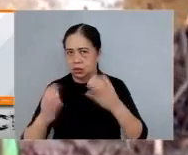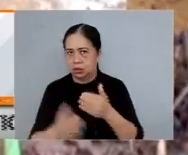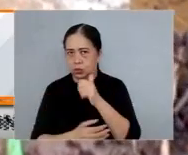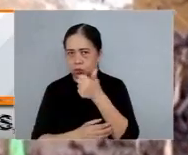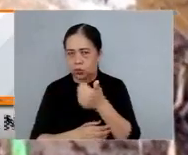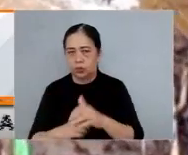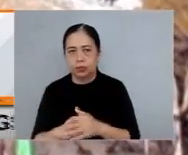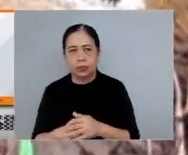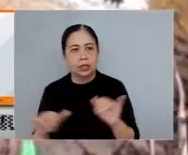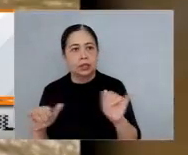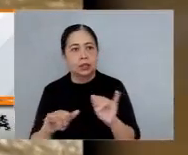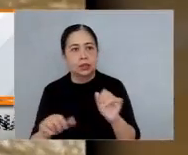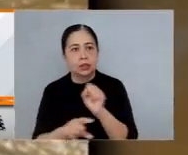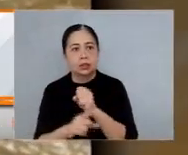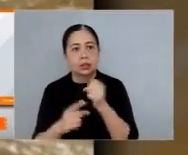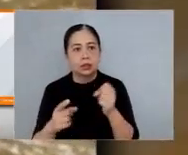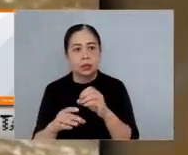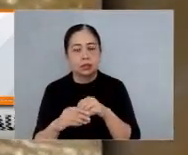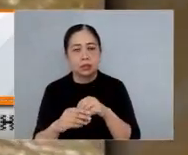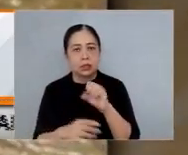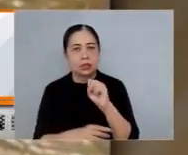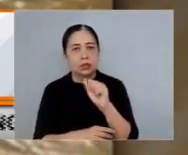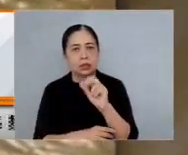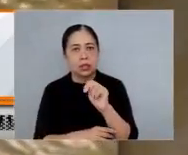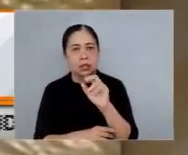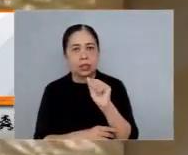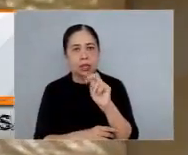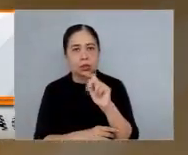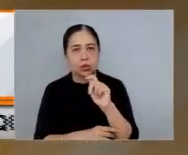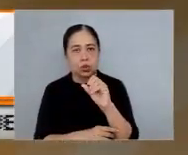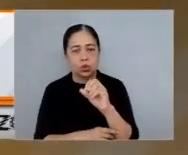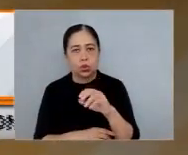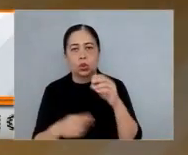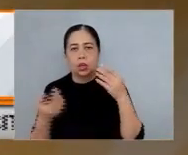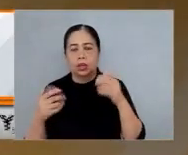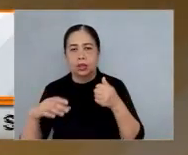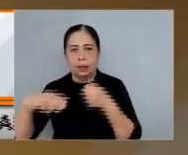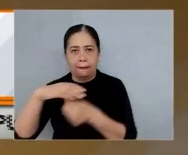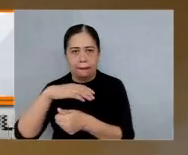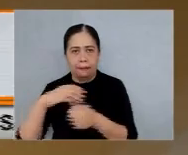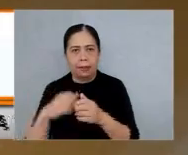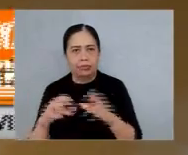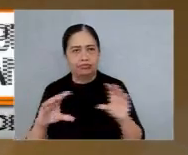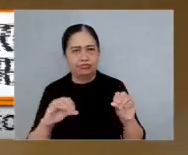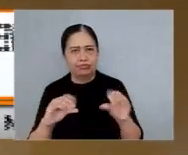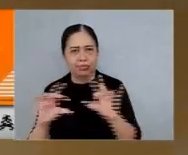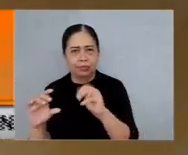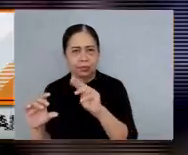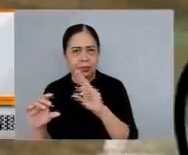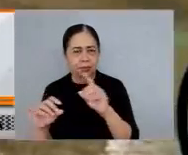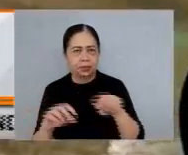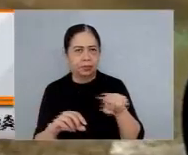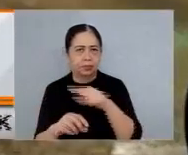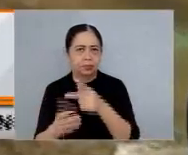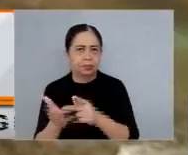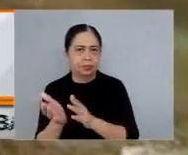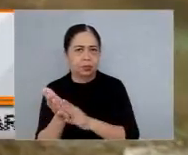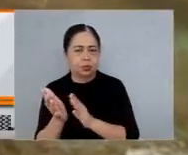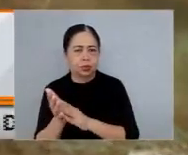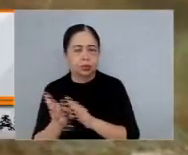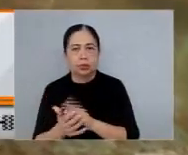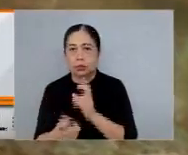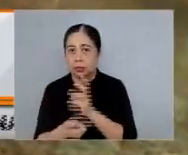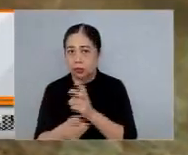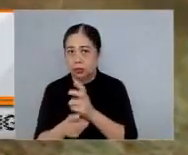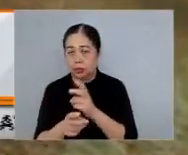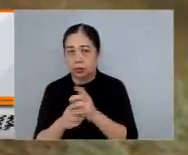Ganyan din ang sitwasyon sa San Antonio Elementary School sa banged Abra puro putik tuloy ang ilang bahagi ng eskwelahan pahirapan naman